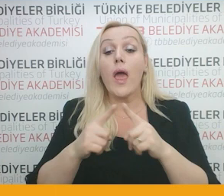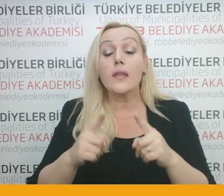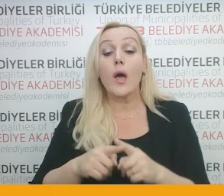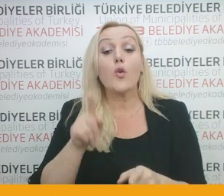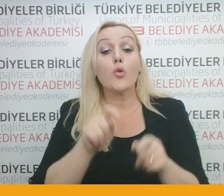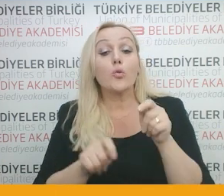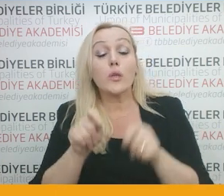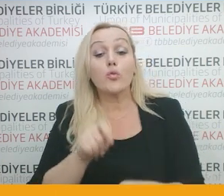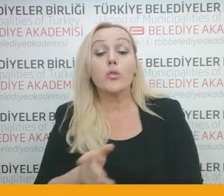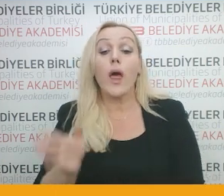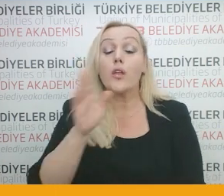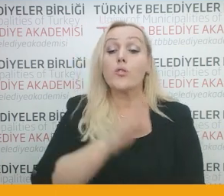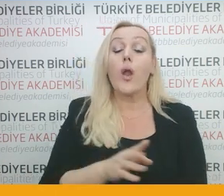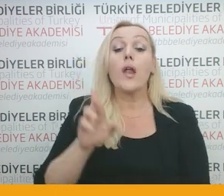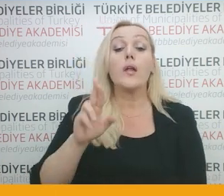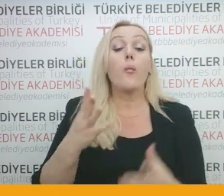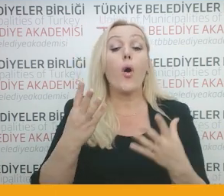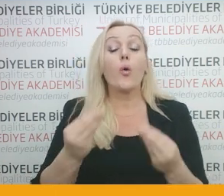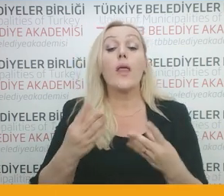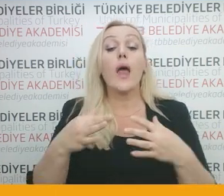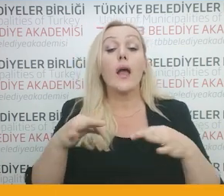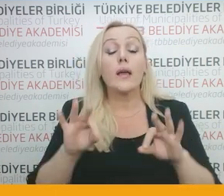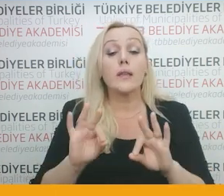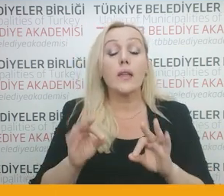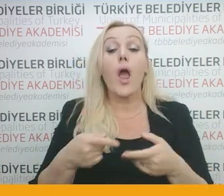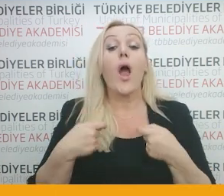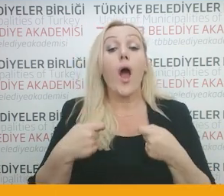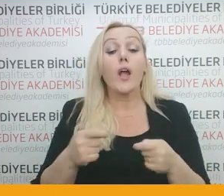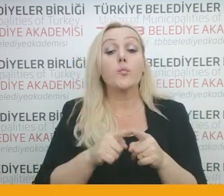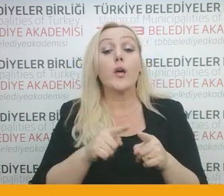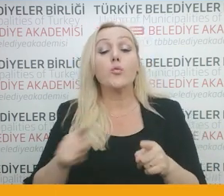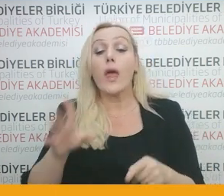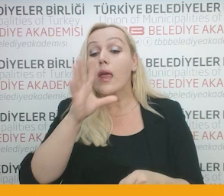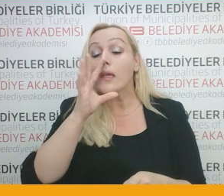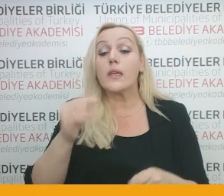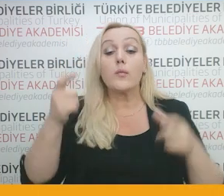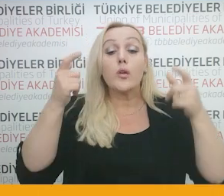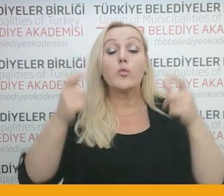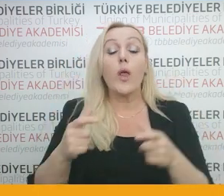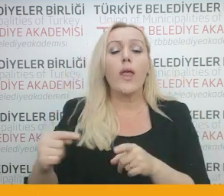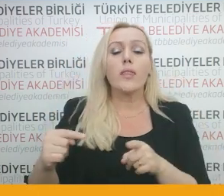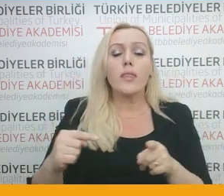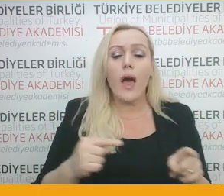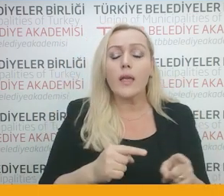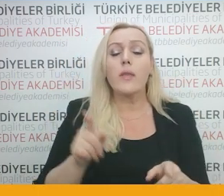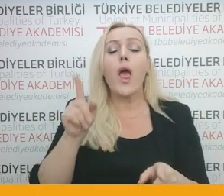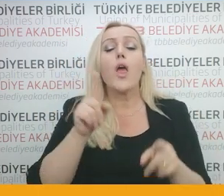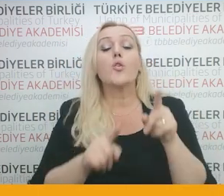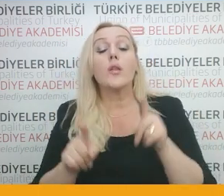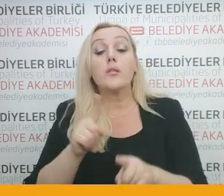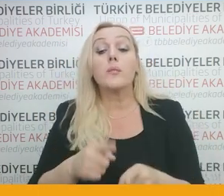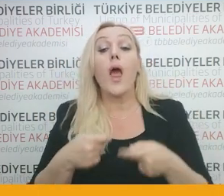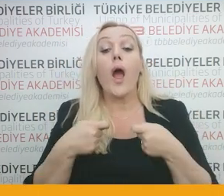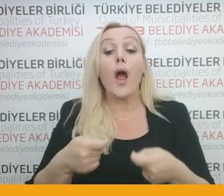daha sonra bunlar raporlar haline getirir. Bu harcama sürecinin tamamından kim sorumludur? Gözetiminden, yönetiminden harcama